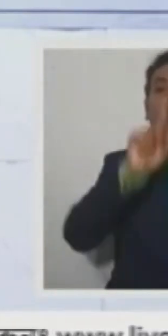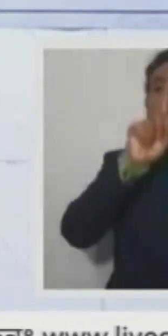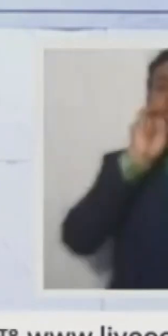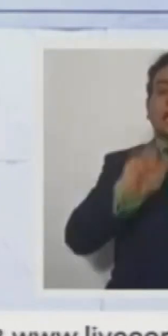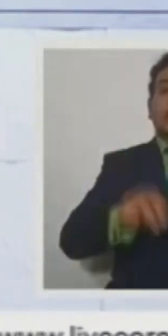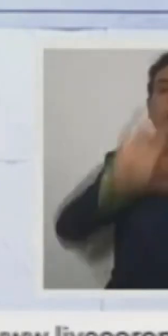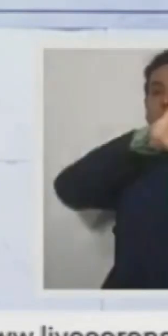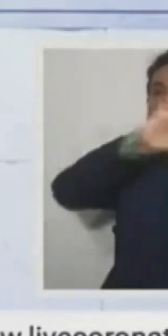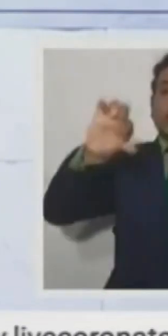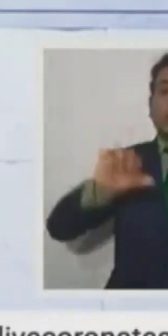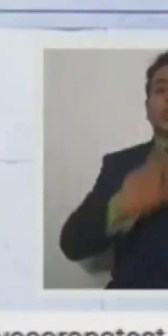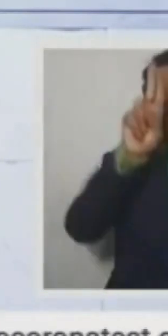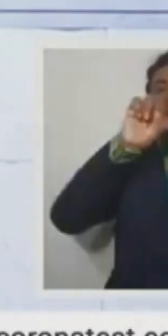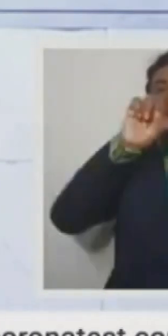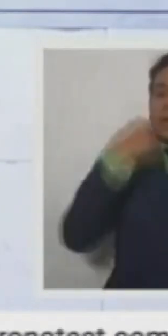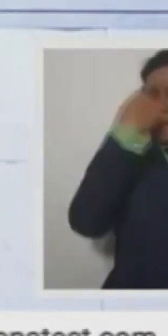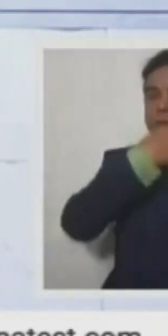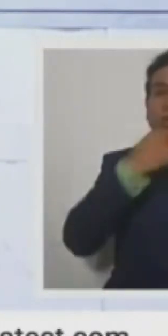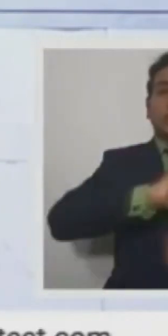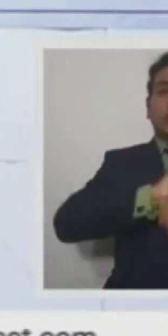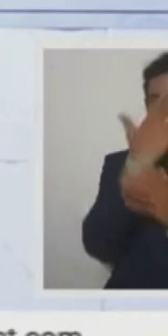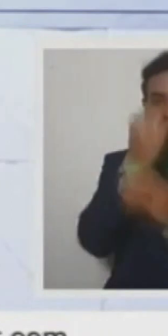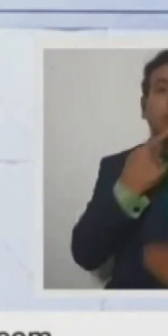৭৮৬ জন এবং এ পর্যন্ত শনাক্ত